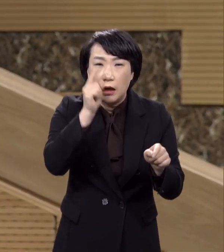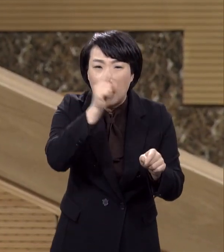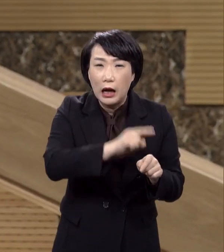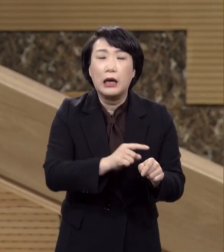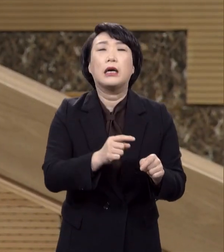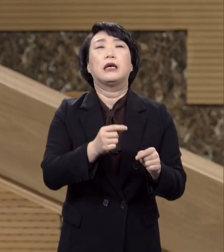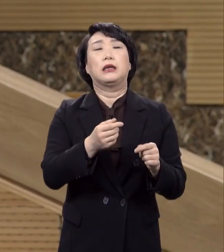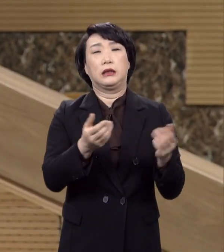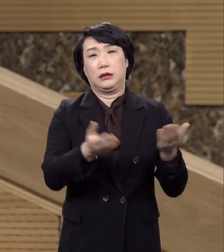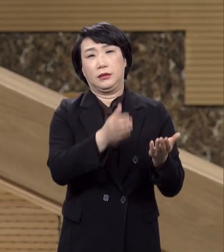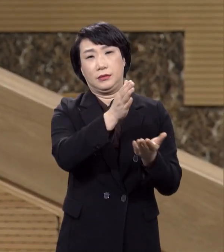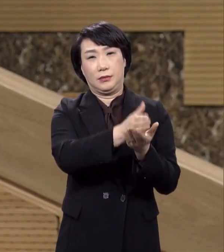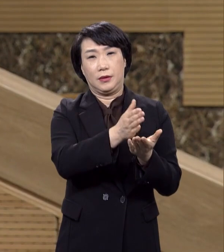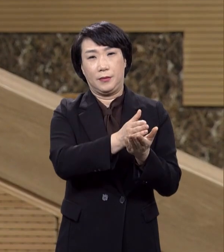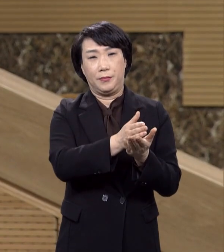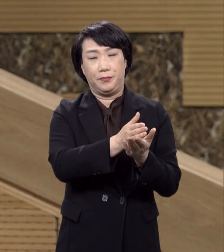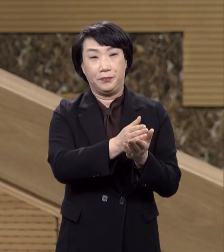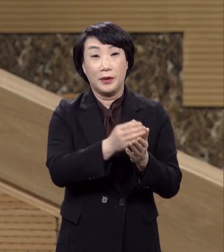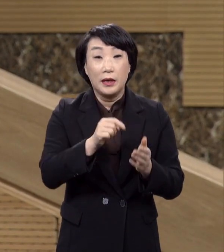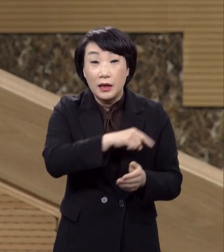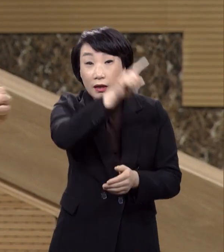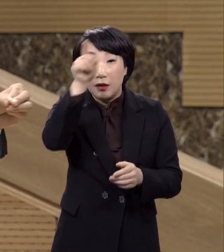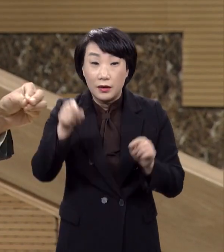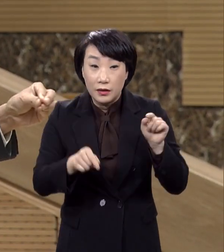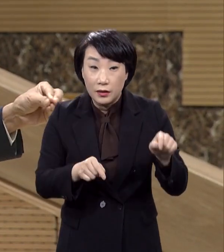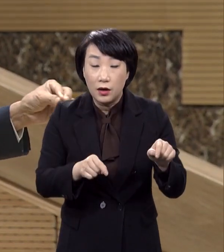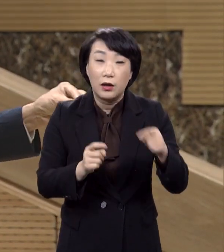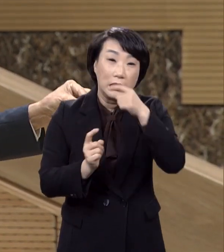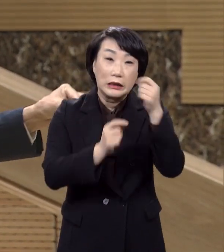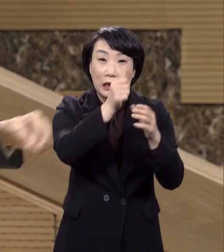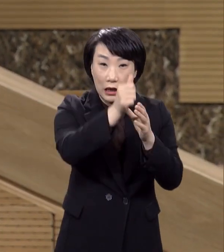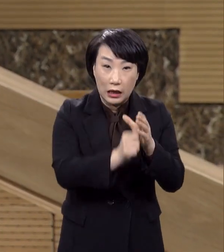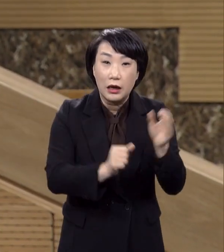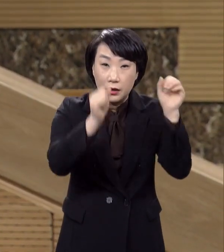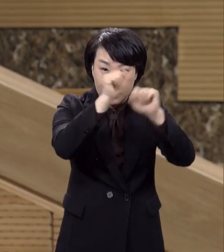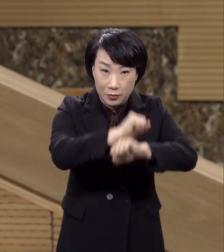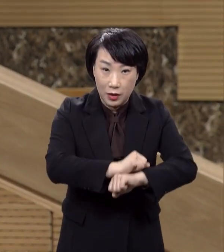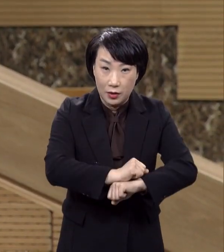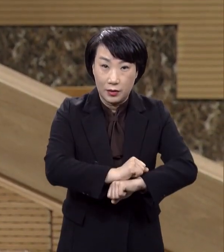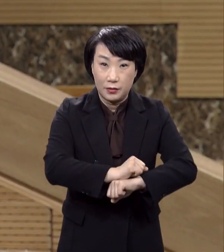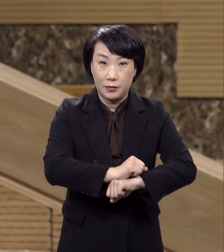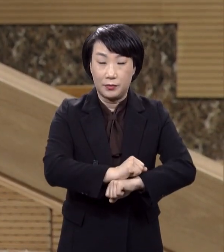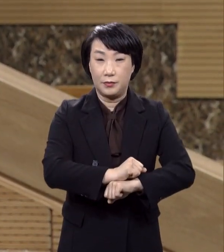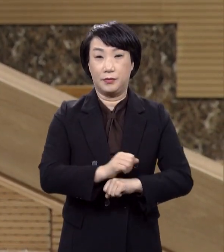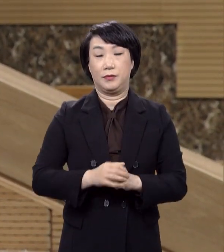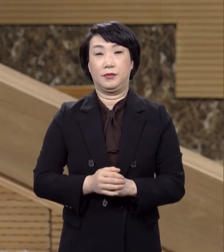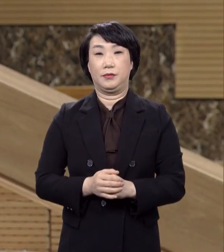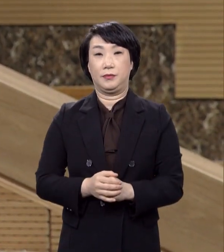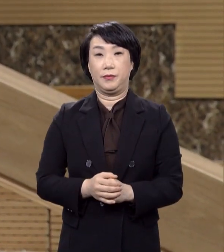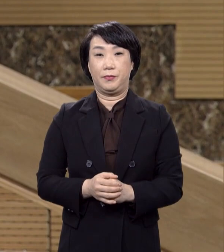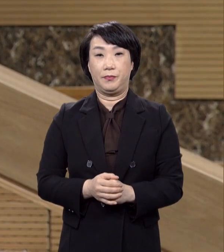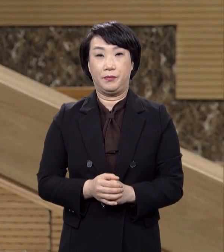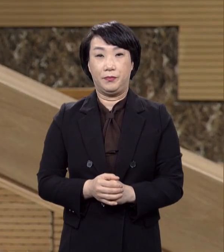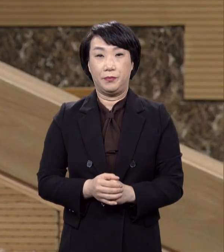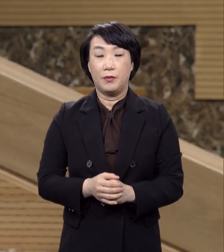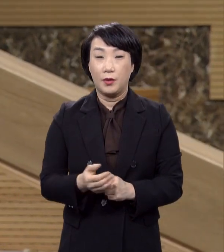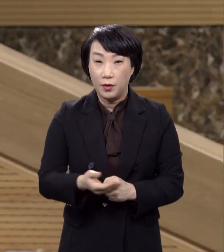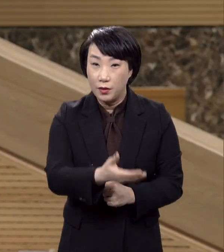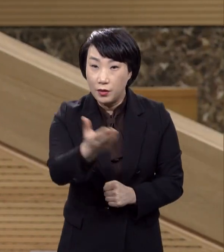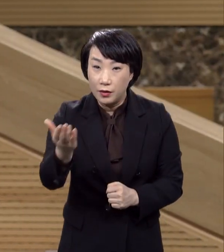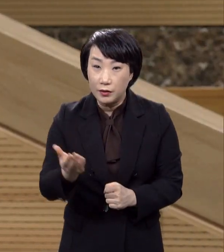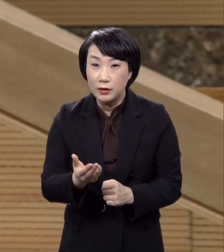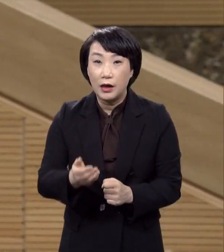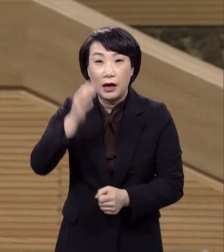방탕하지 말어. 이것은 타락이요 멸망이야. 그리고